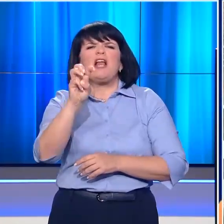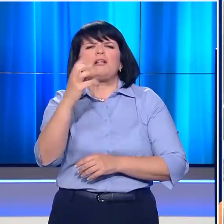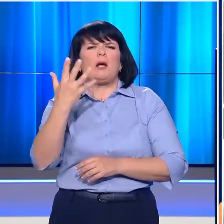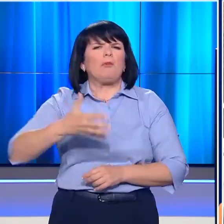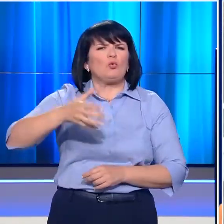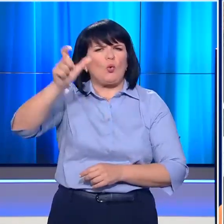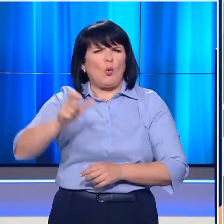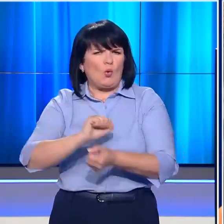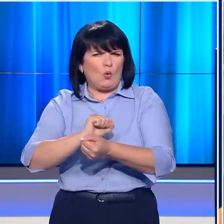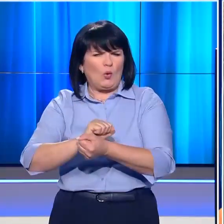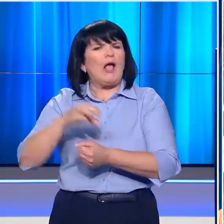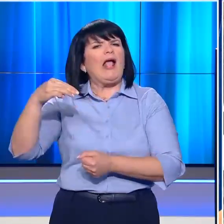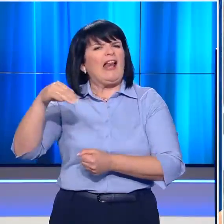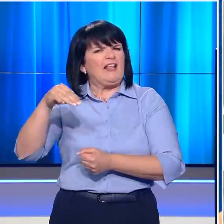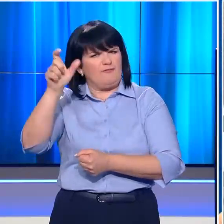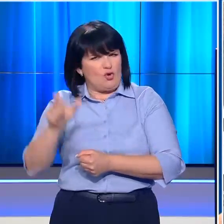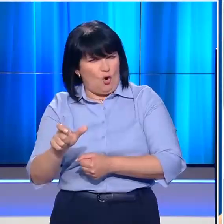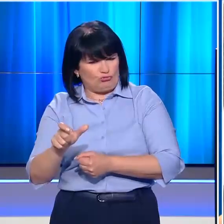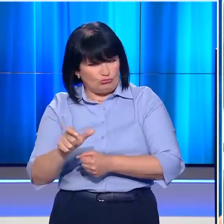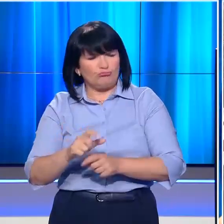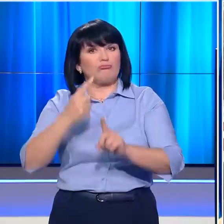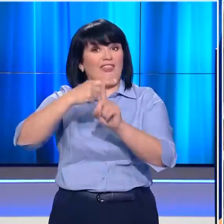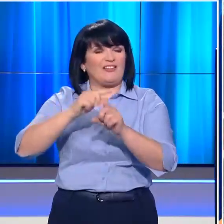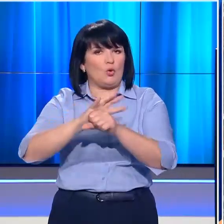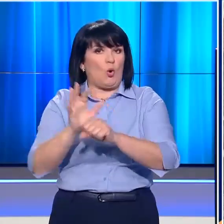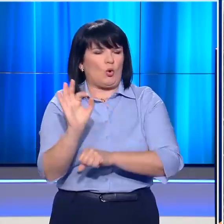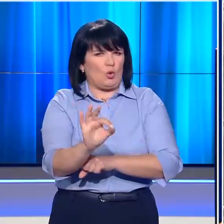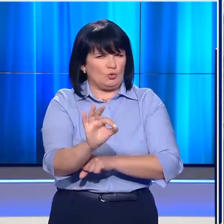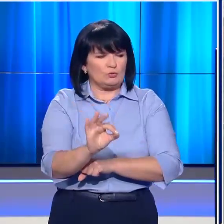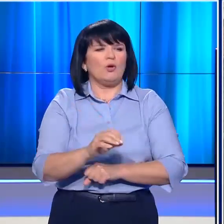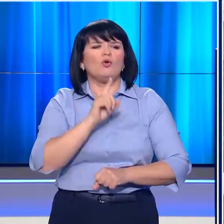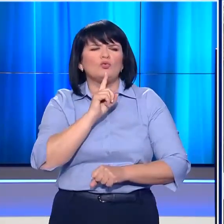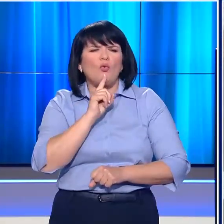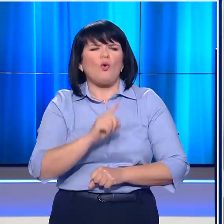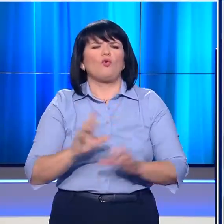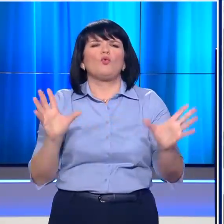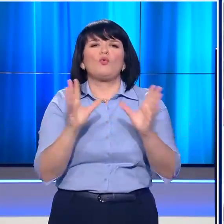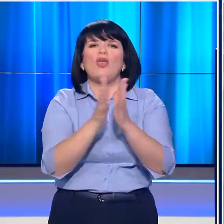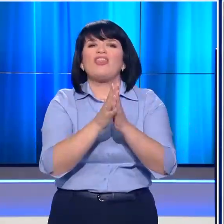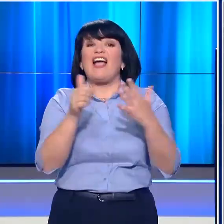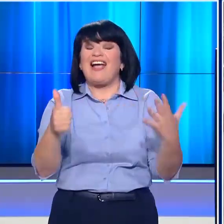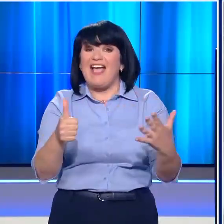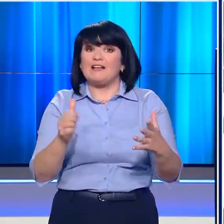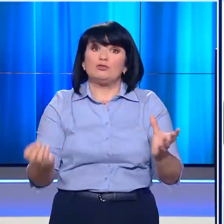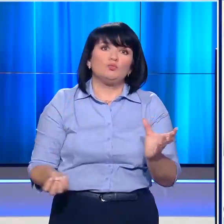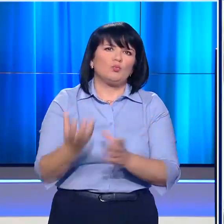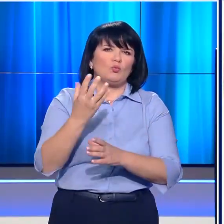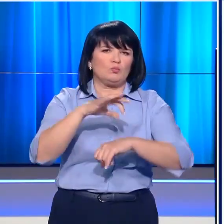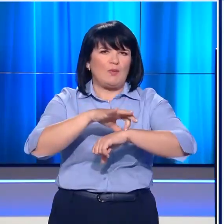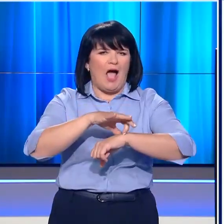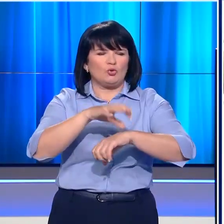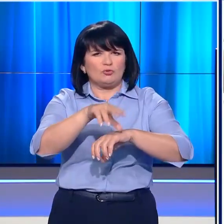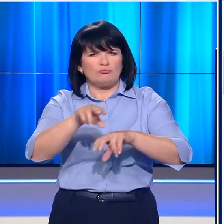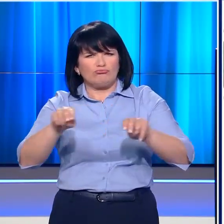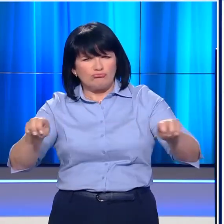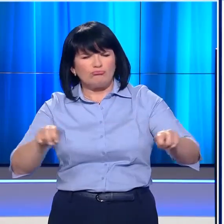35χρονος κρατούμενος λιβικής υπηκότητας. Το τελευταίο 24ωρο στη χώρα μας καταγράφηκαν 16 νέα κρούσματα, εκ των οποίων τα